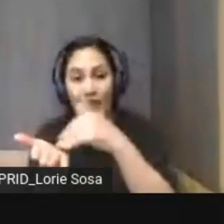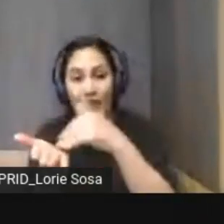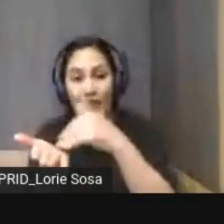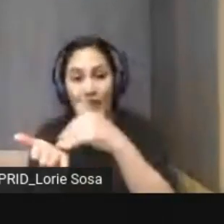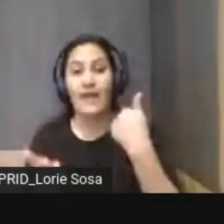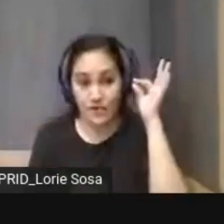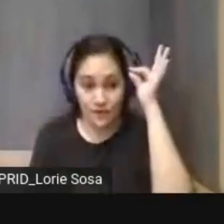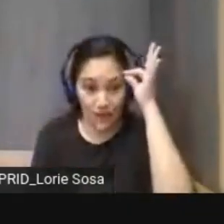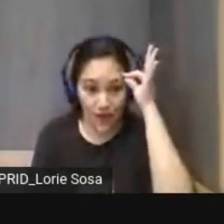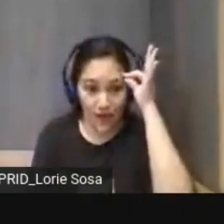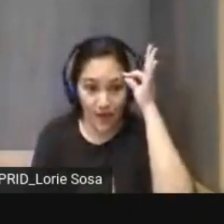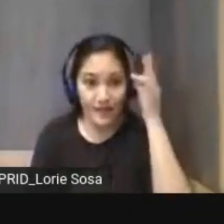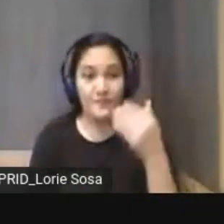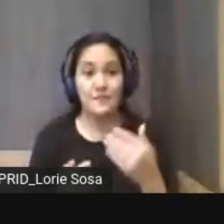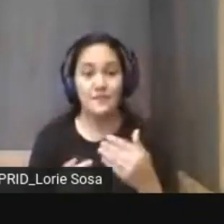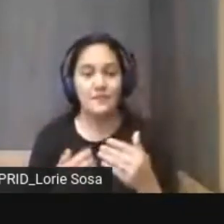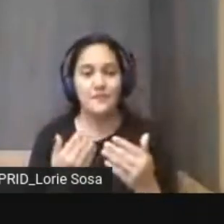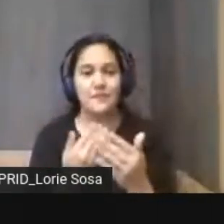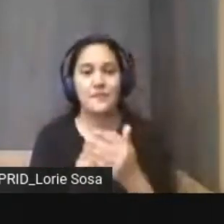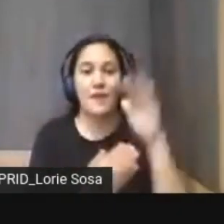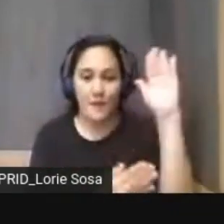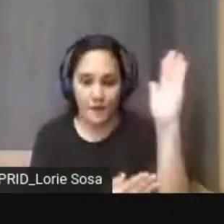hapon sa ating lahat.